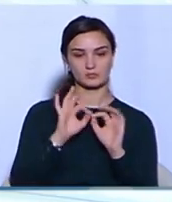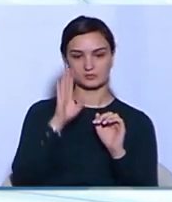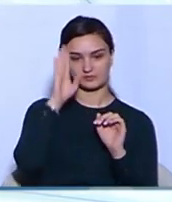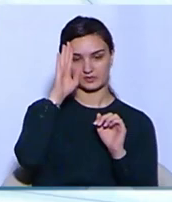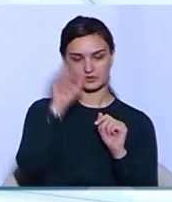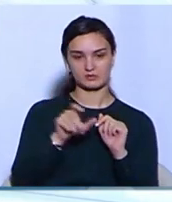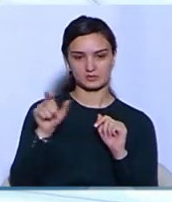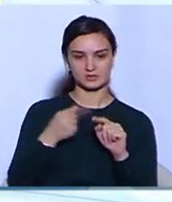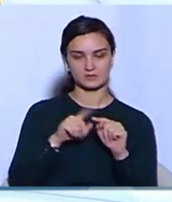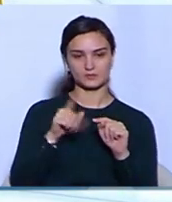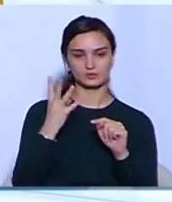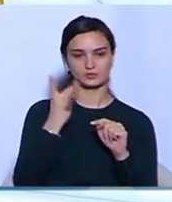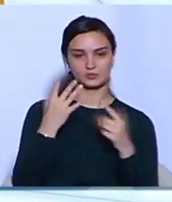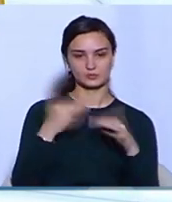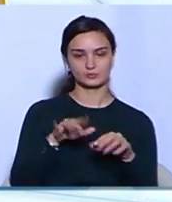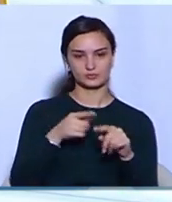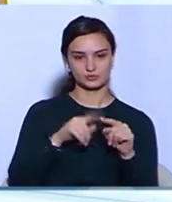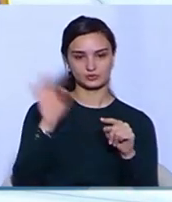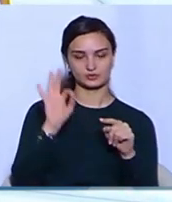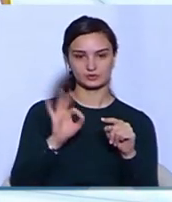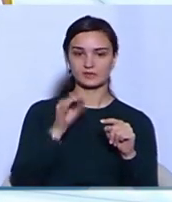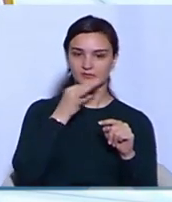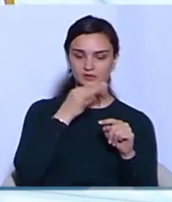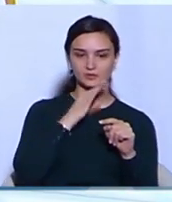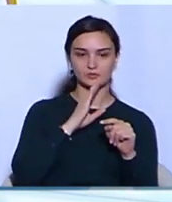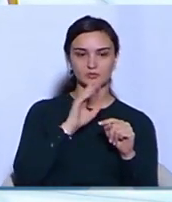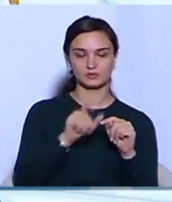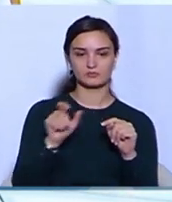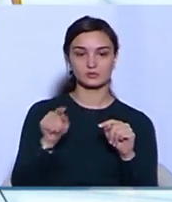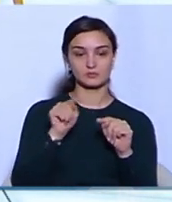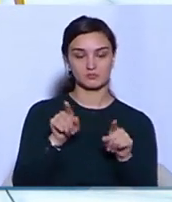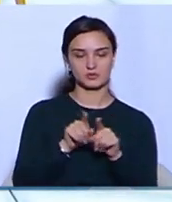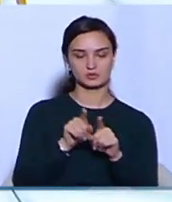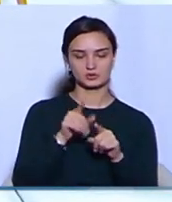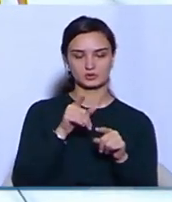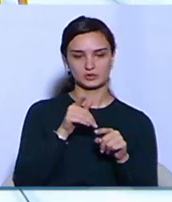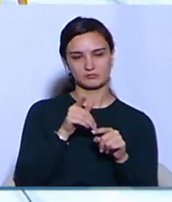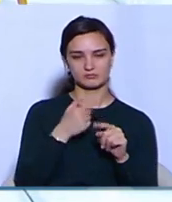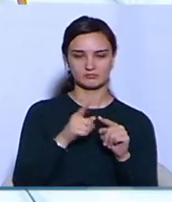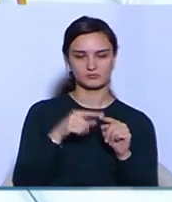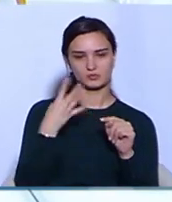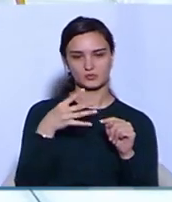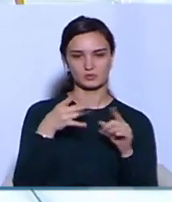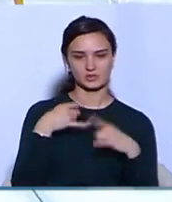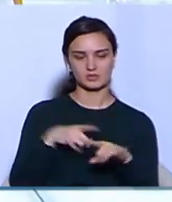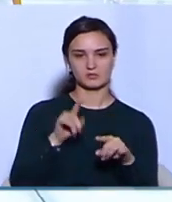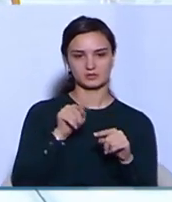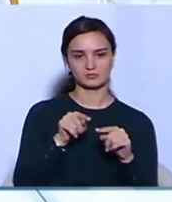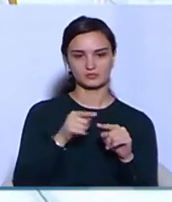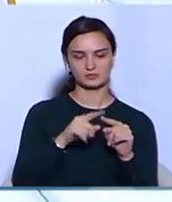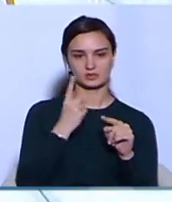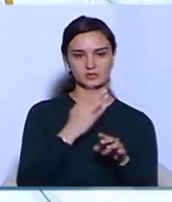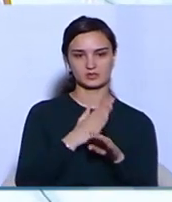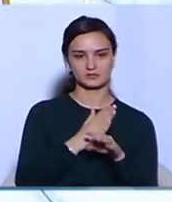ვაჟებზე, სადაც ეს 4-ჯერ უფრო ხშირია ვიდრე გოგონებში, რა თქმა უნდა, მათში თითქმის 40 დაბადებულ ვაჟში ერთს